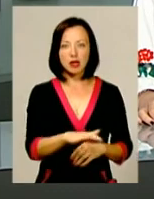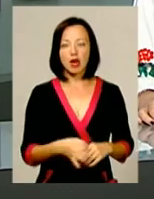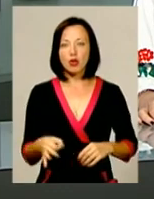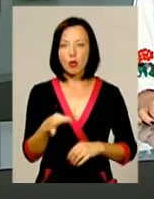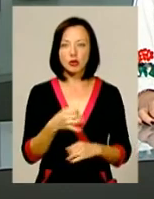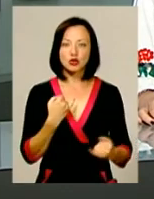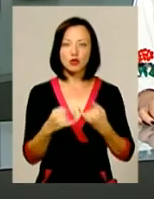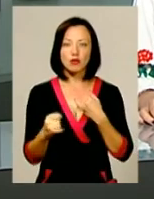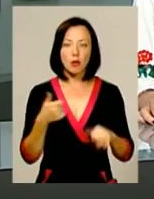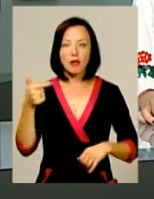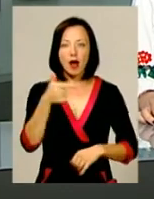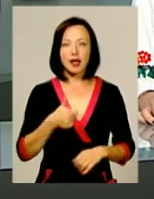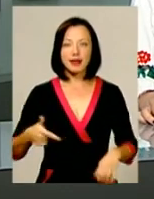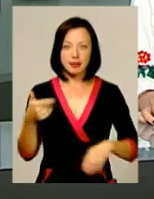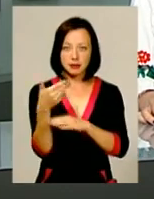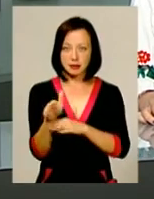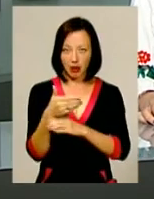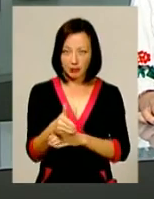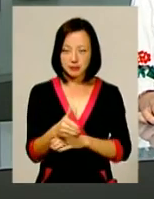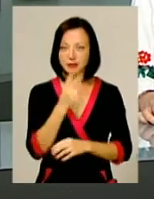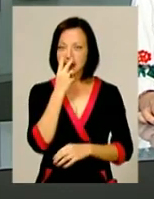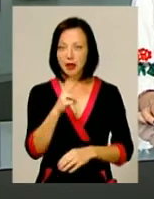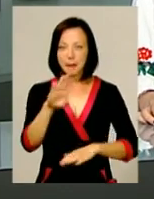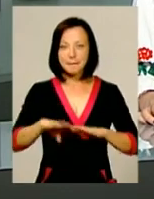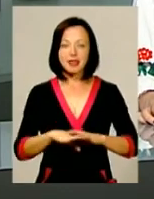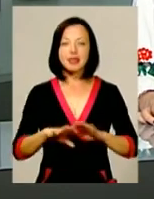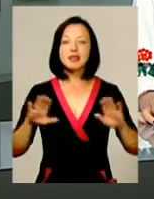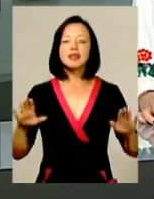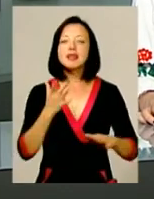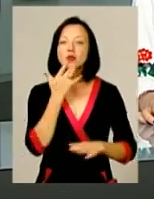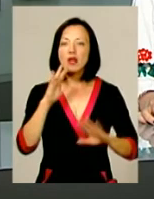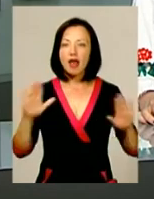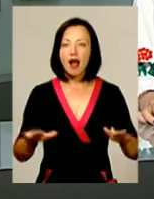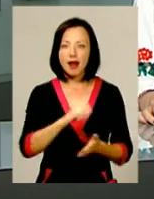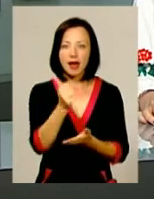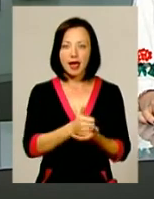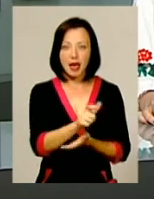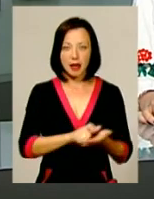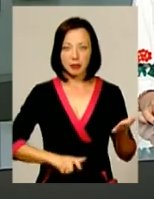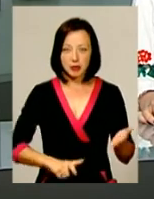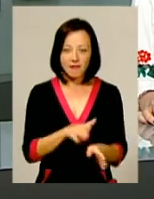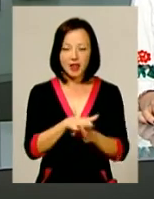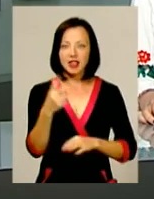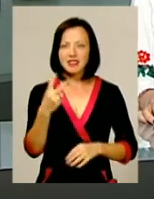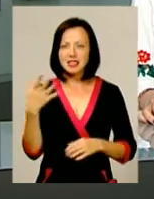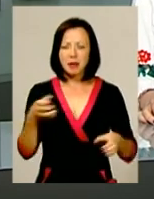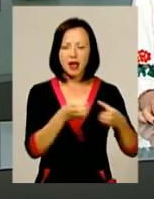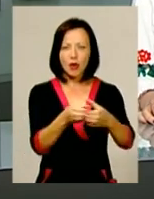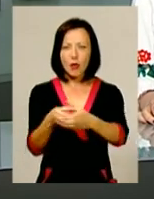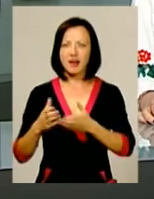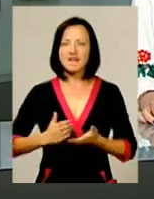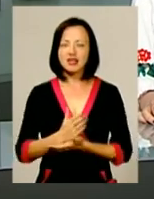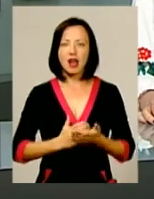області жовто-блакитний стяг замайорів під національний гімн. Його вперше виконали акапельно 25 хорів ветеранів війни